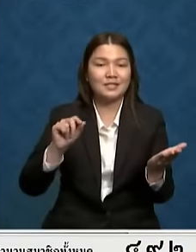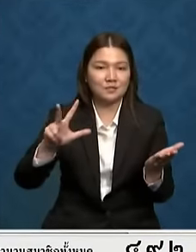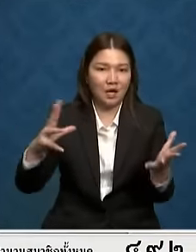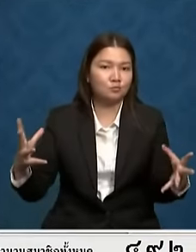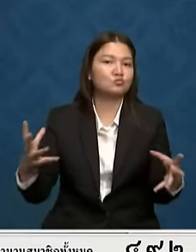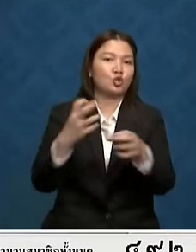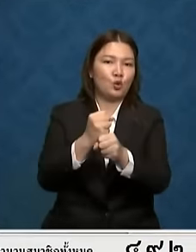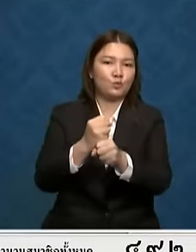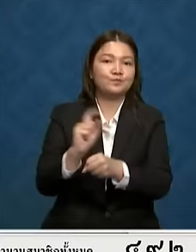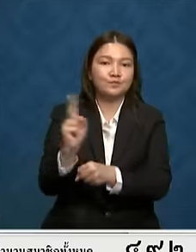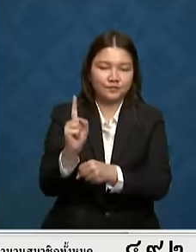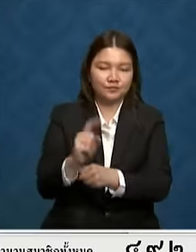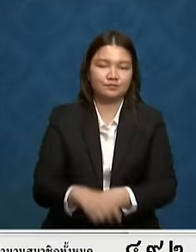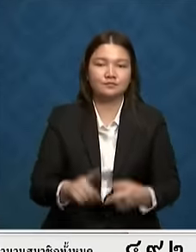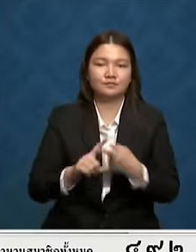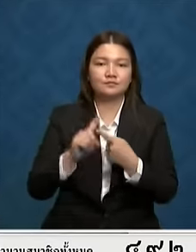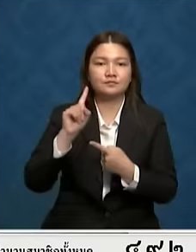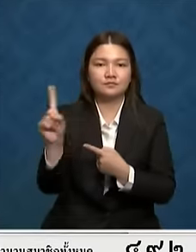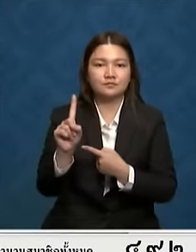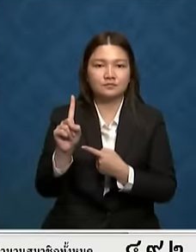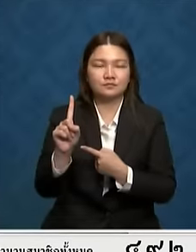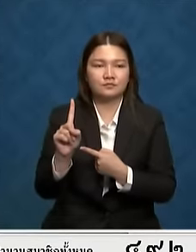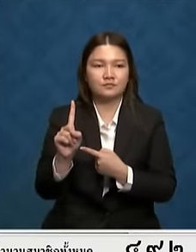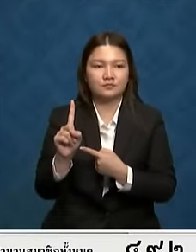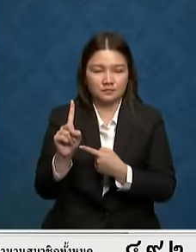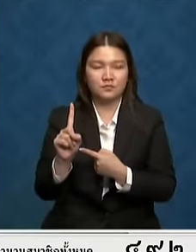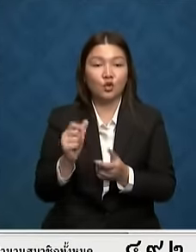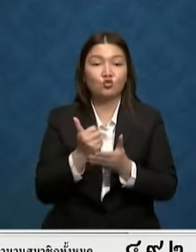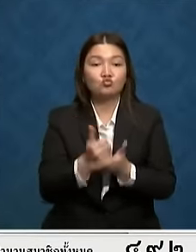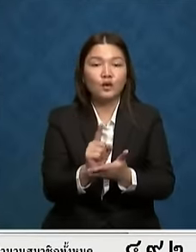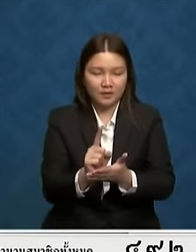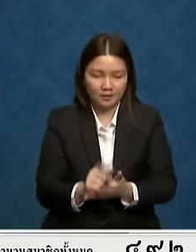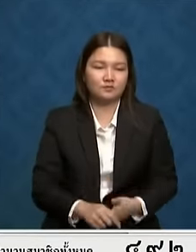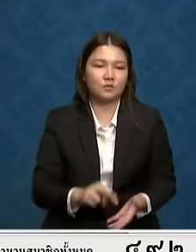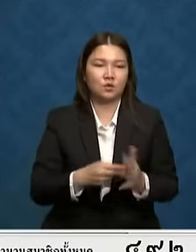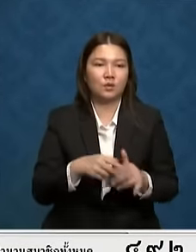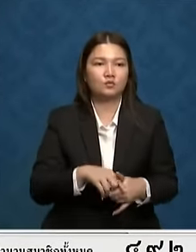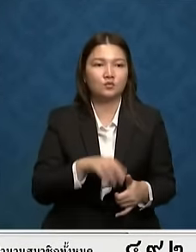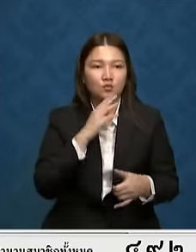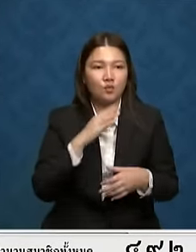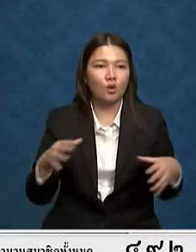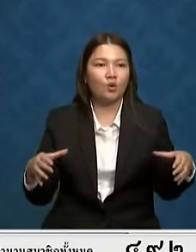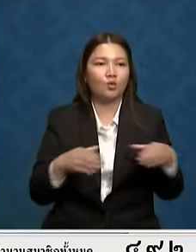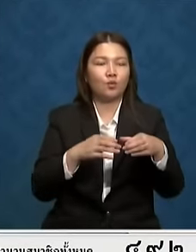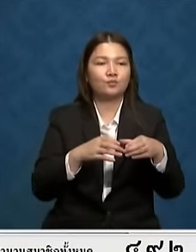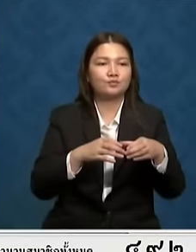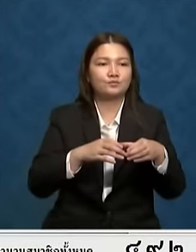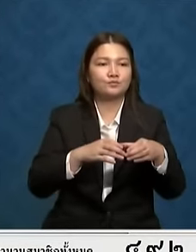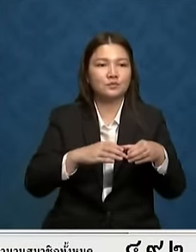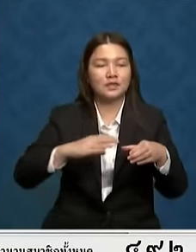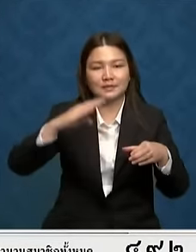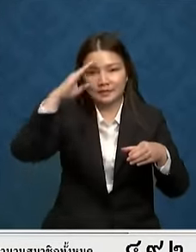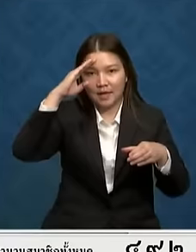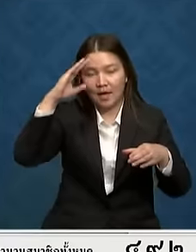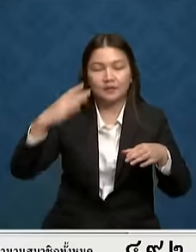นี้ 1ออกมาเพื่อยกเว้นโทษให้คณะรัฐประหาร 11ฉบับ